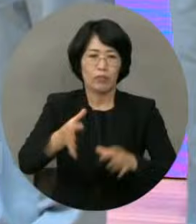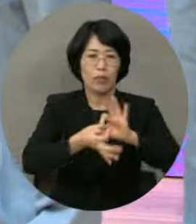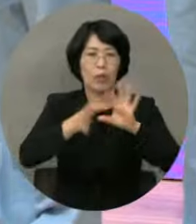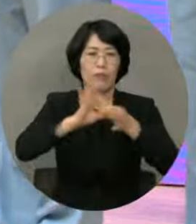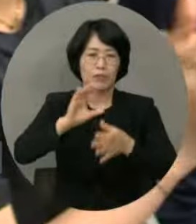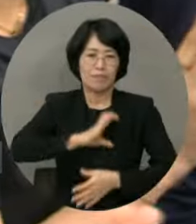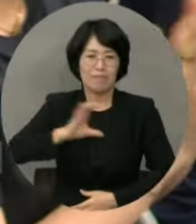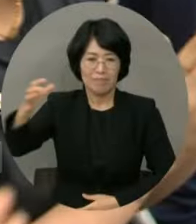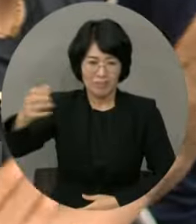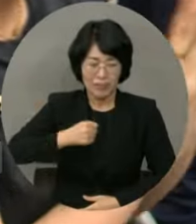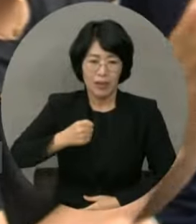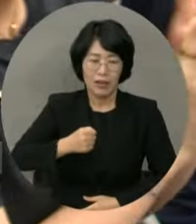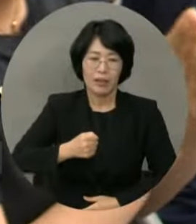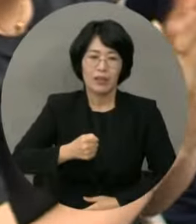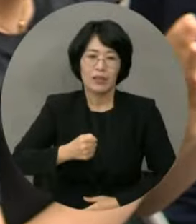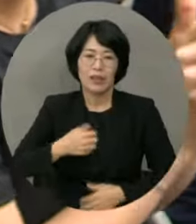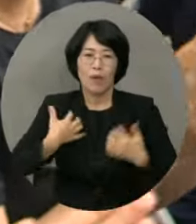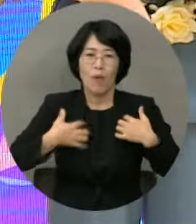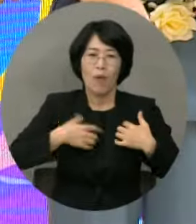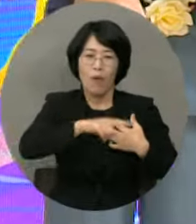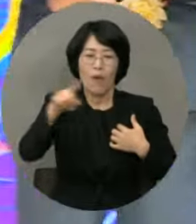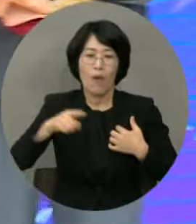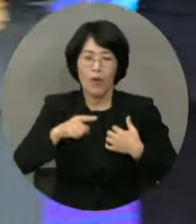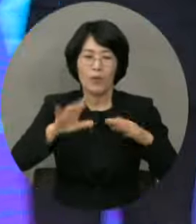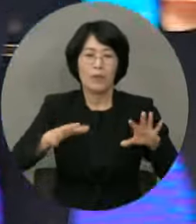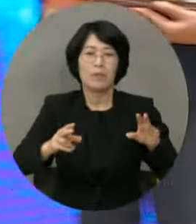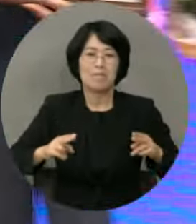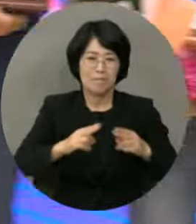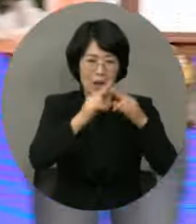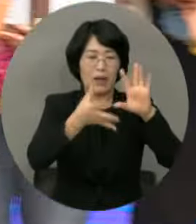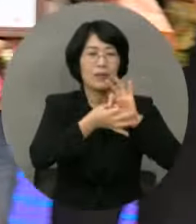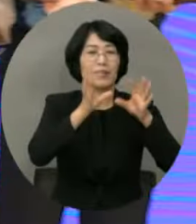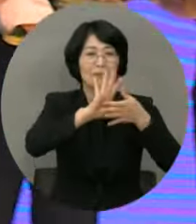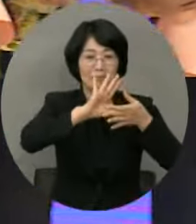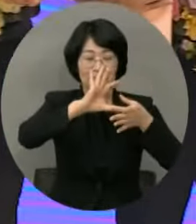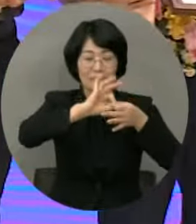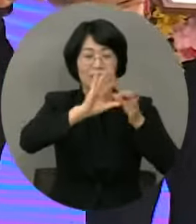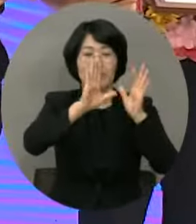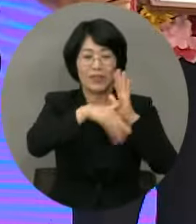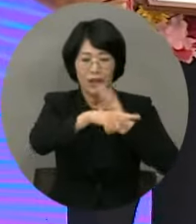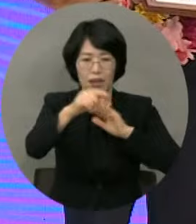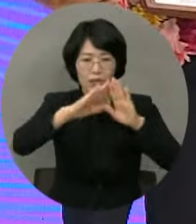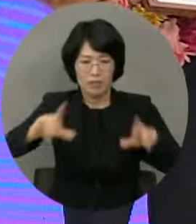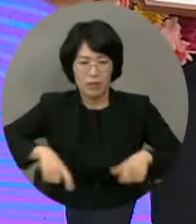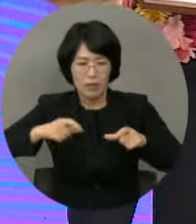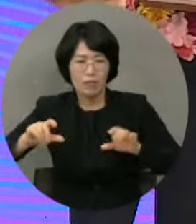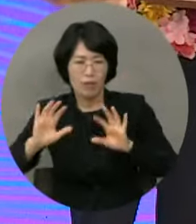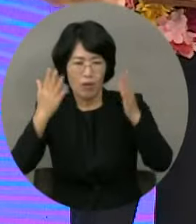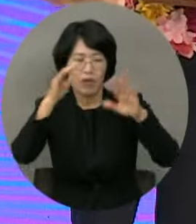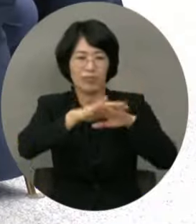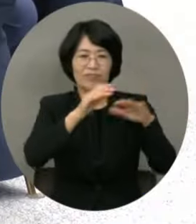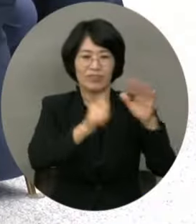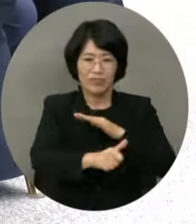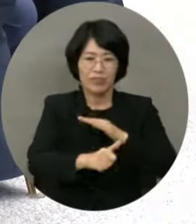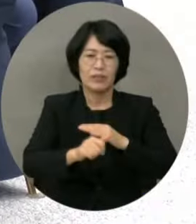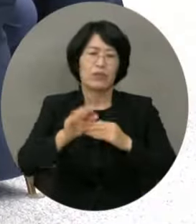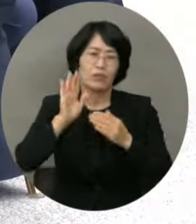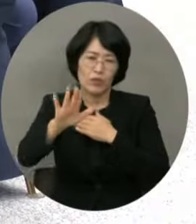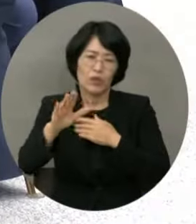메달을 따는 등 기쁜 소식으로 가득했던 이번 파리올림픽. 도민들의 환대를 받은 선수들은